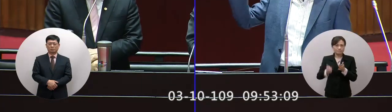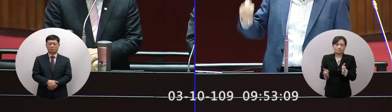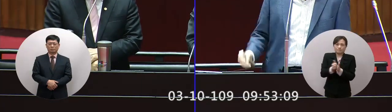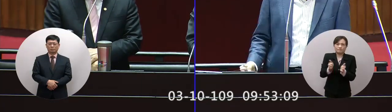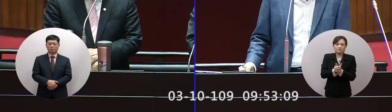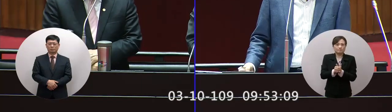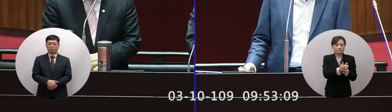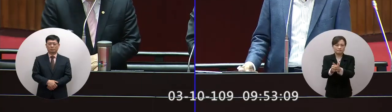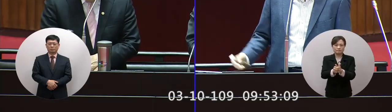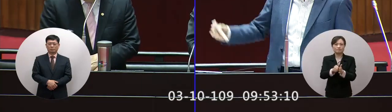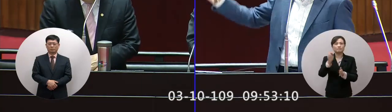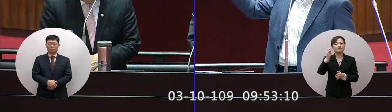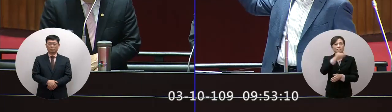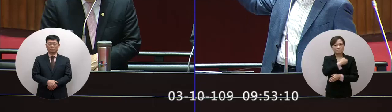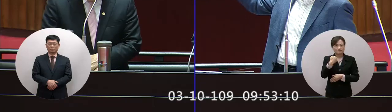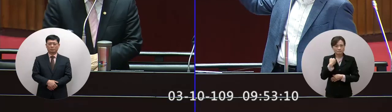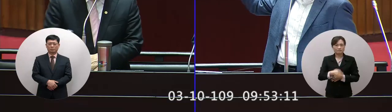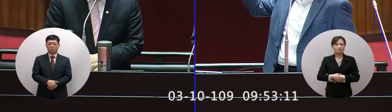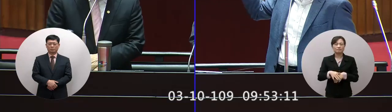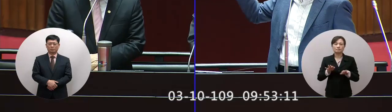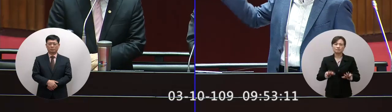现在因为机场捷运